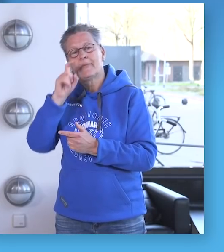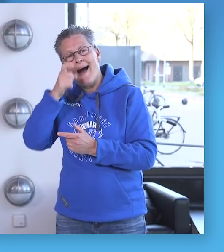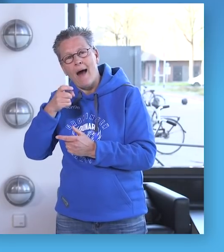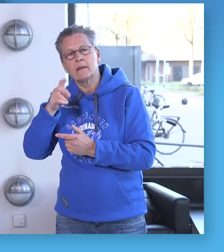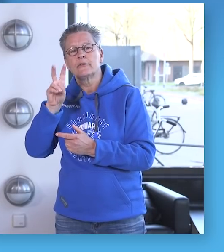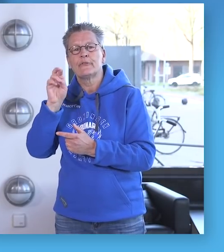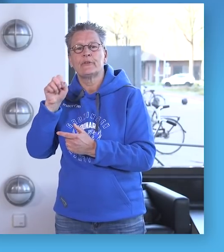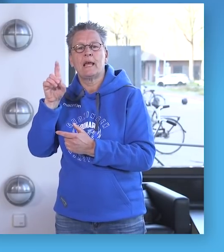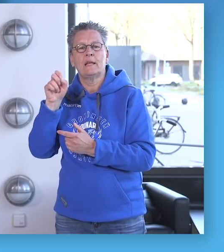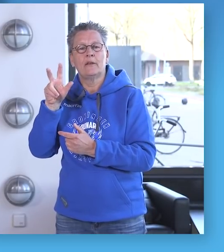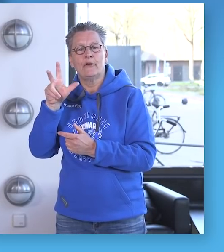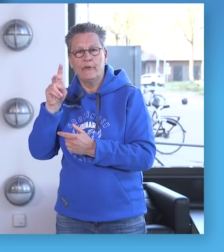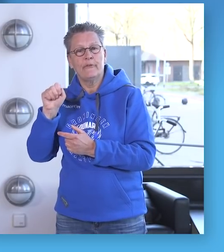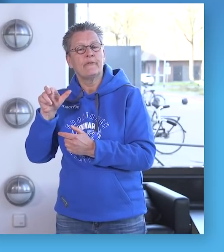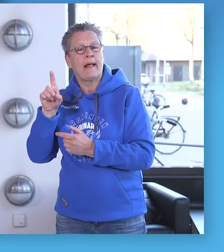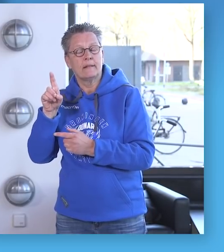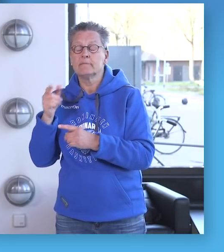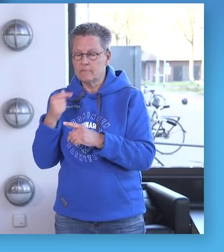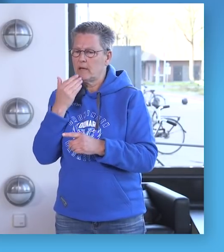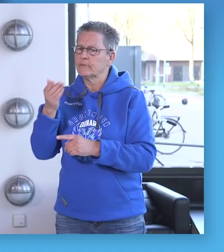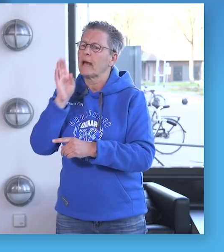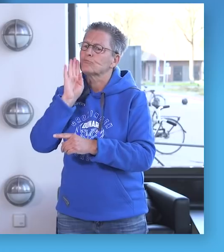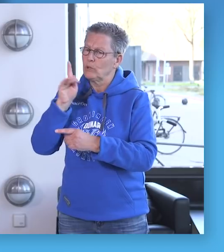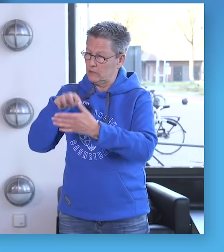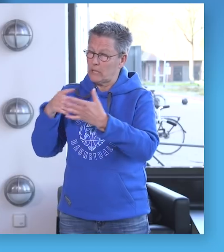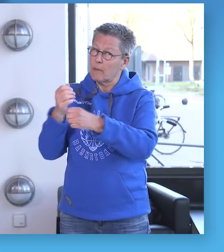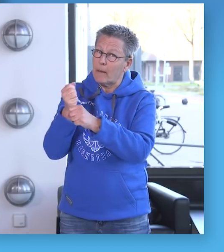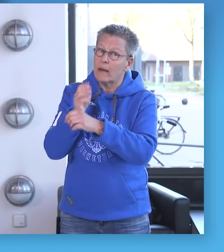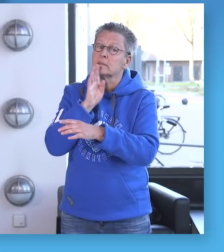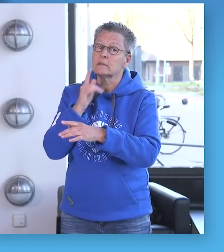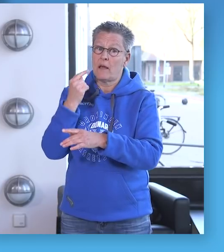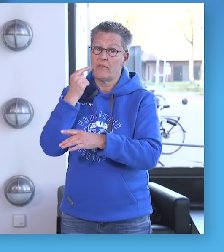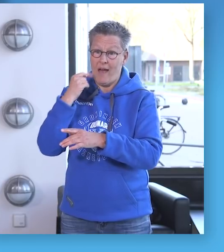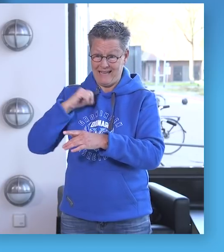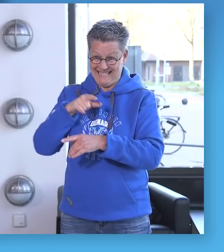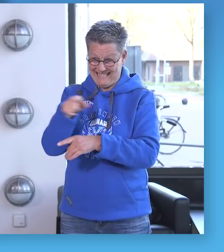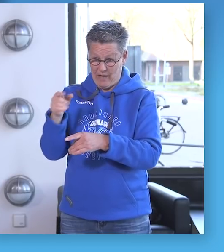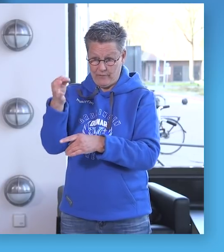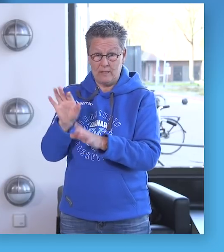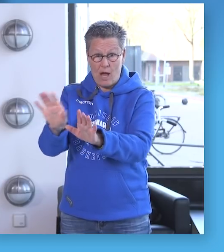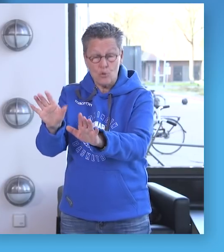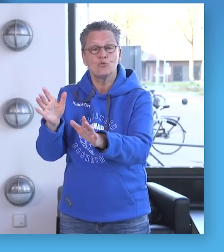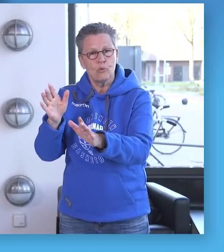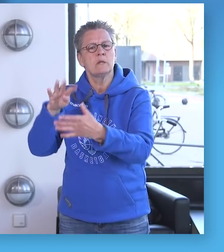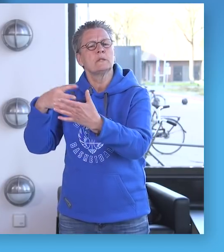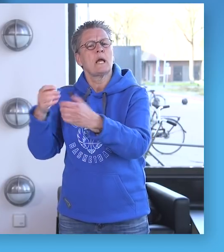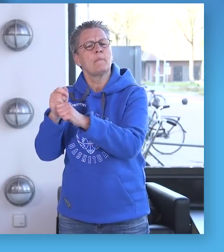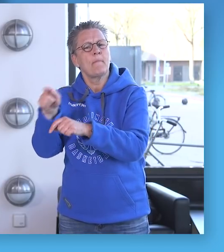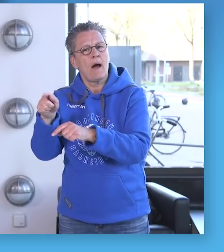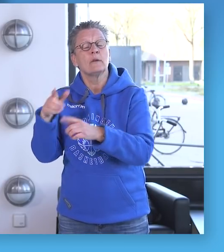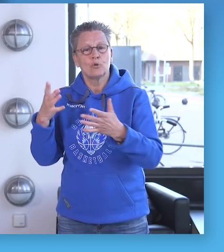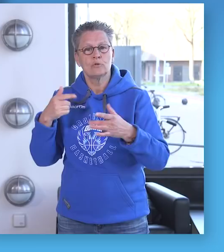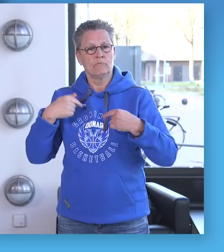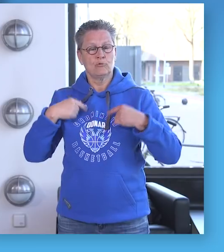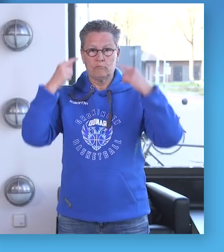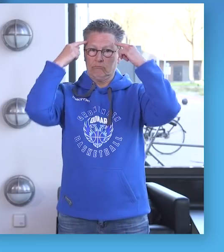Vredeveld, gevraagd. Wil jij een schema maken voor de dagen dat zij thuis zijn? Dus ik stond eigenlijk in een stand, we